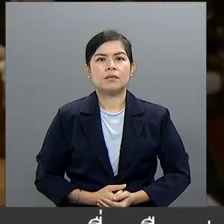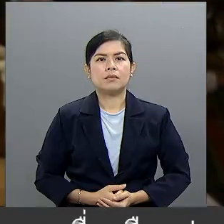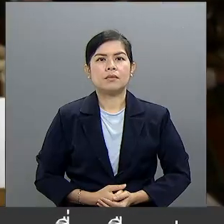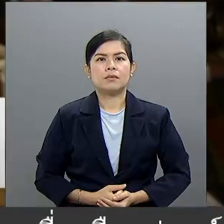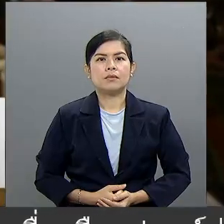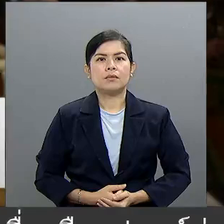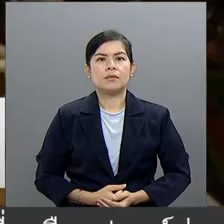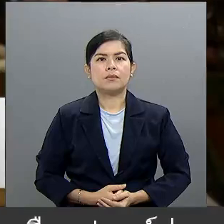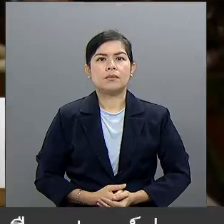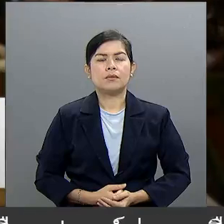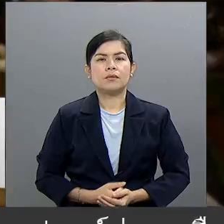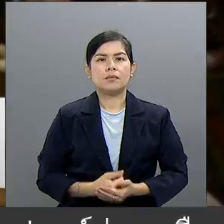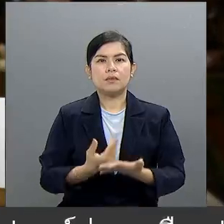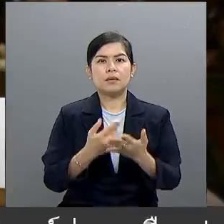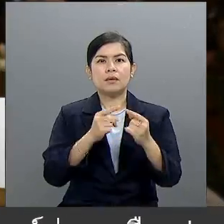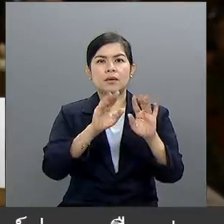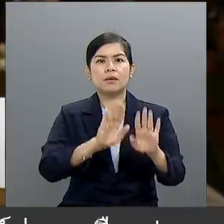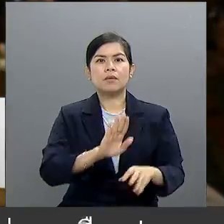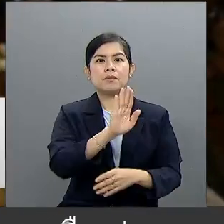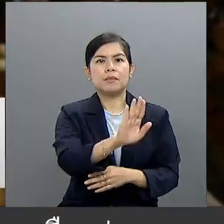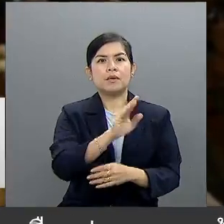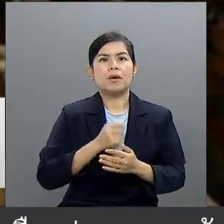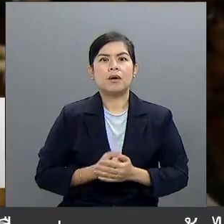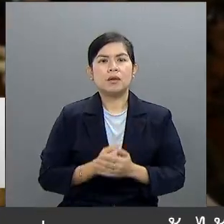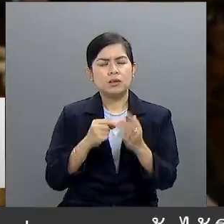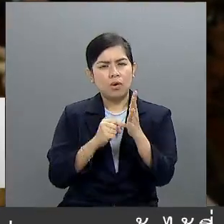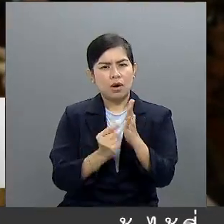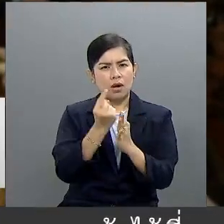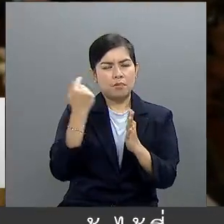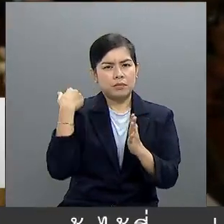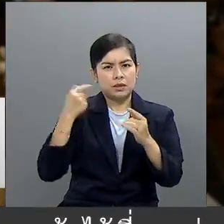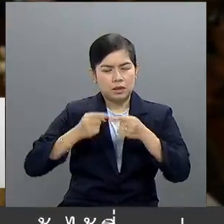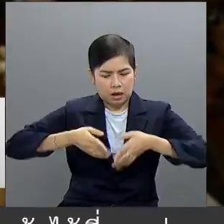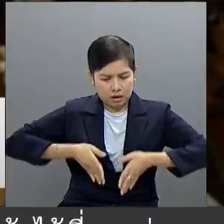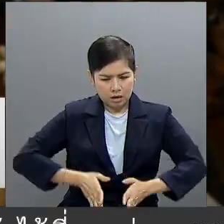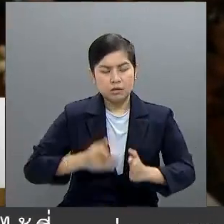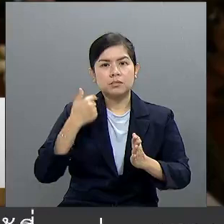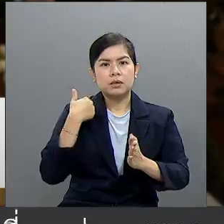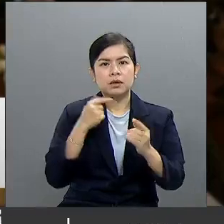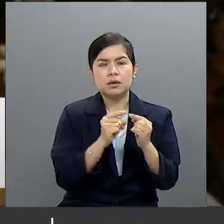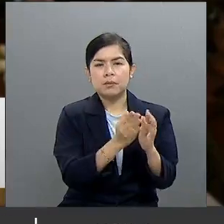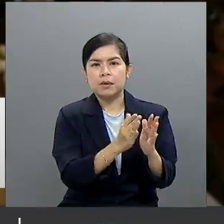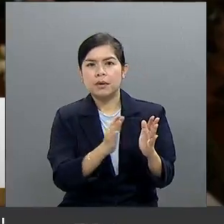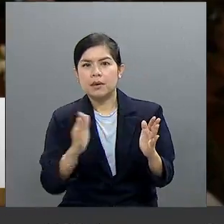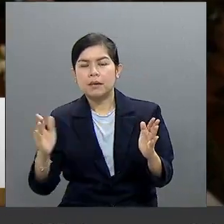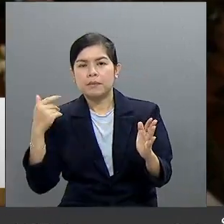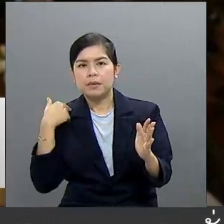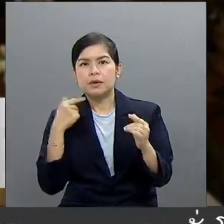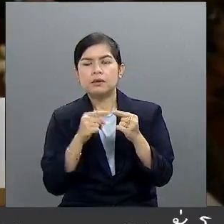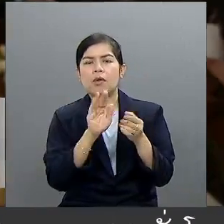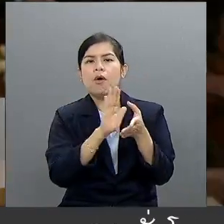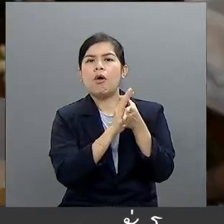วัฒนธรรมอีสานนะครับผมก็ได้เห็นมาตั้งแต่เกิดแล้วนะครับแต่ตอนเล็กๆโดยเฉพาะแคนนะครับผมได้ยินมาแต่ตอนเล็กนะครับผม